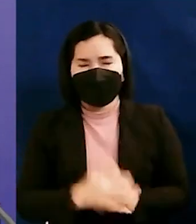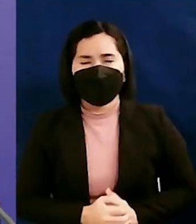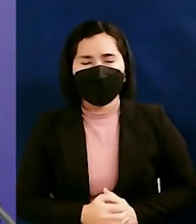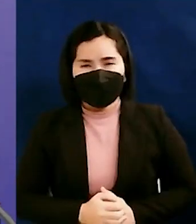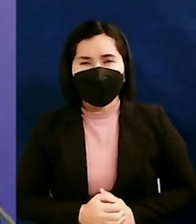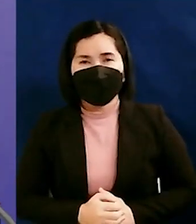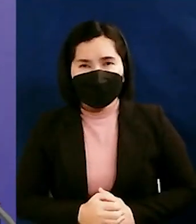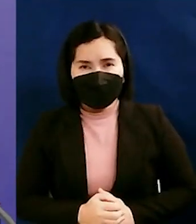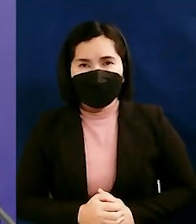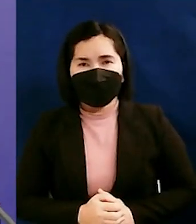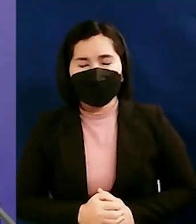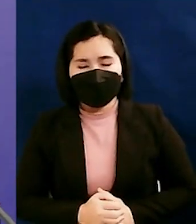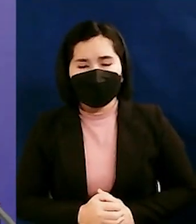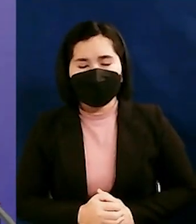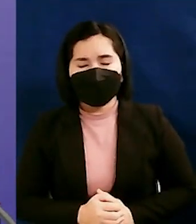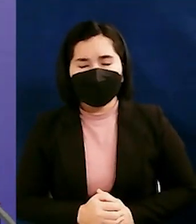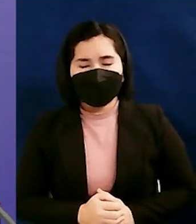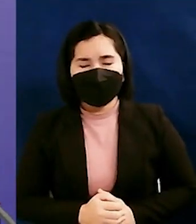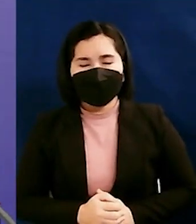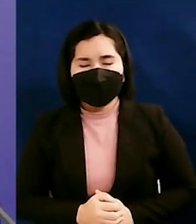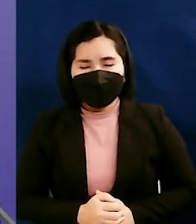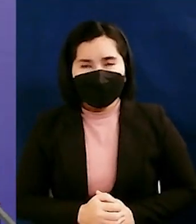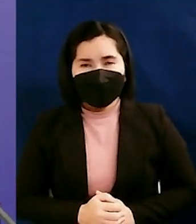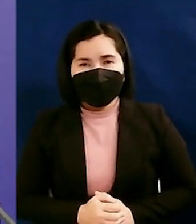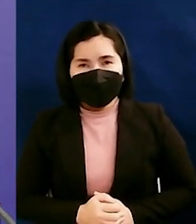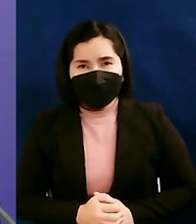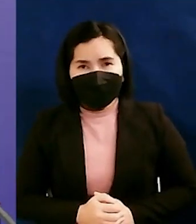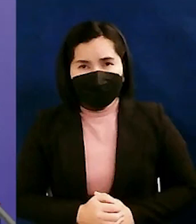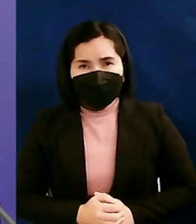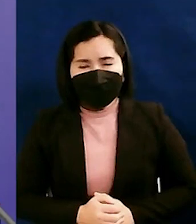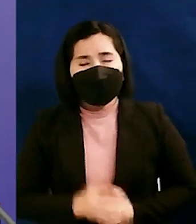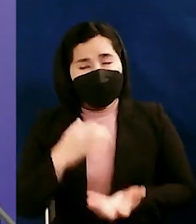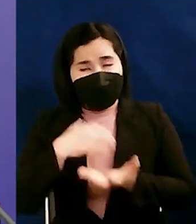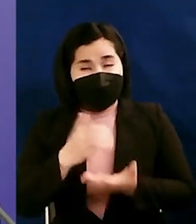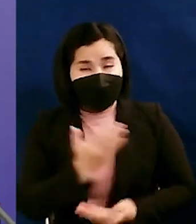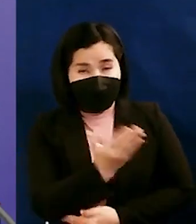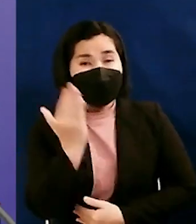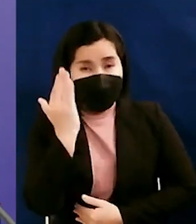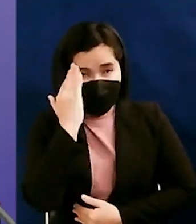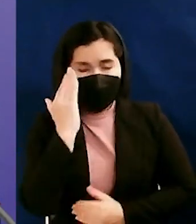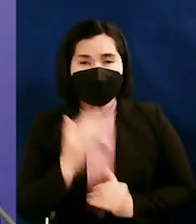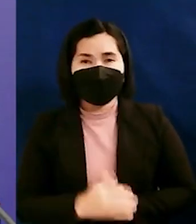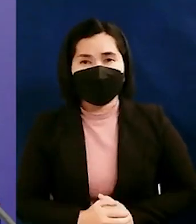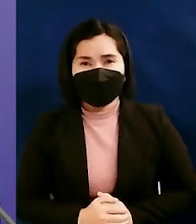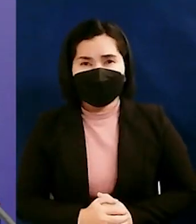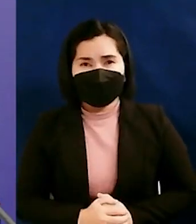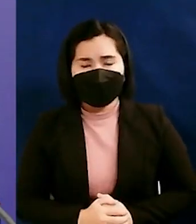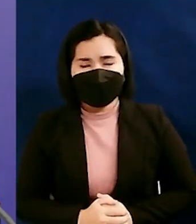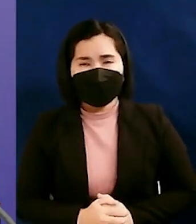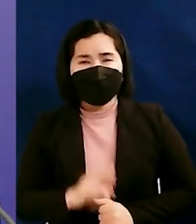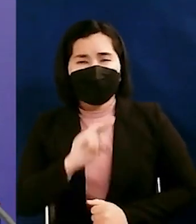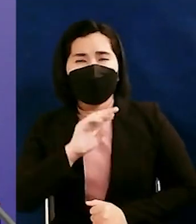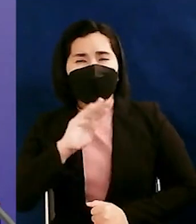ที่ต้องเฝ้าระวังอย่างไรนะครับอันนี้ไม่ได้ลงลึกไปถึงตรงนั้นนะครับอันนี้ต้องกราบเรียนนะครับแล้วก็ระบบของเรา